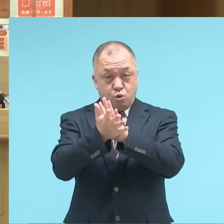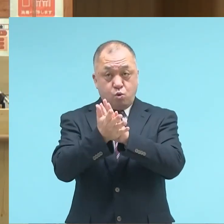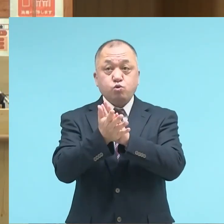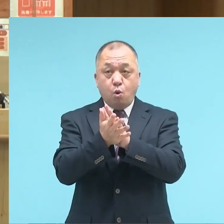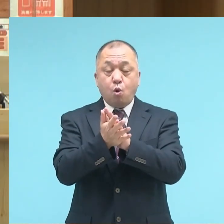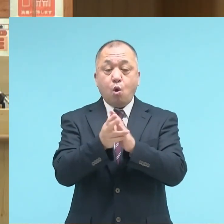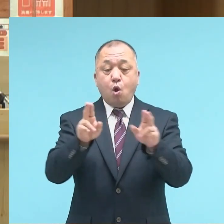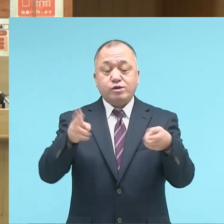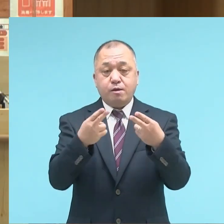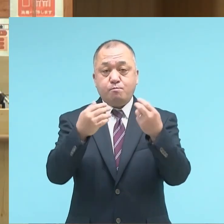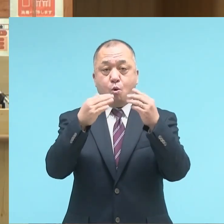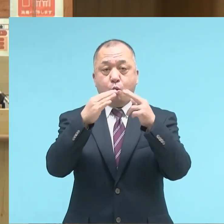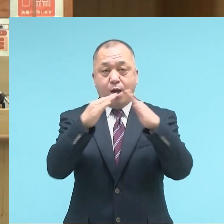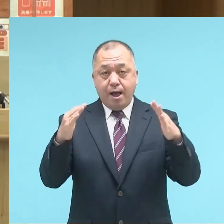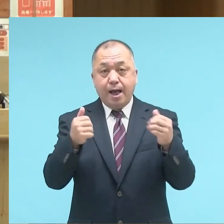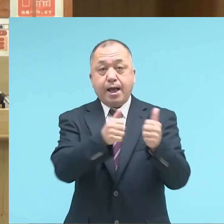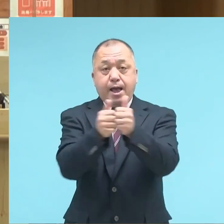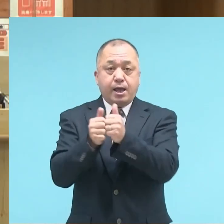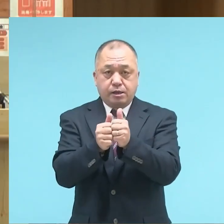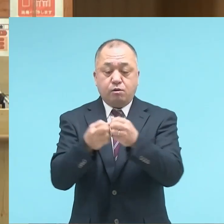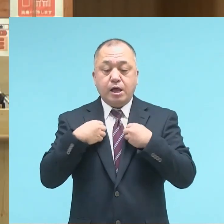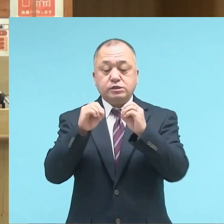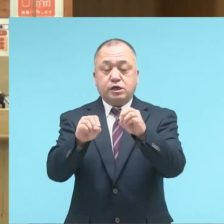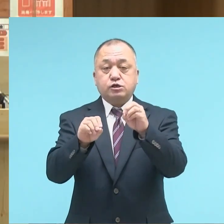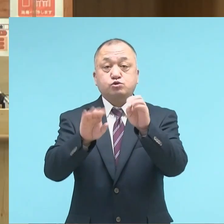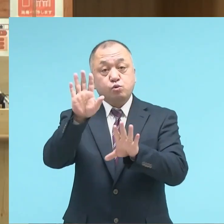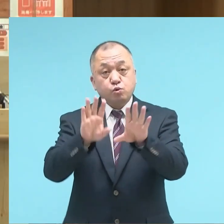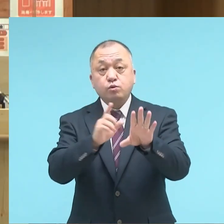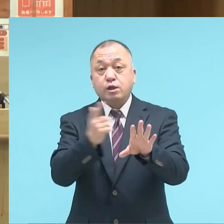リーボードが今日、感染状況など、